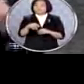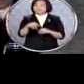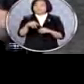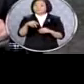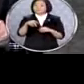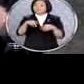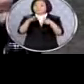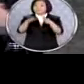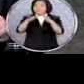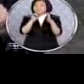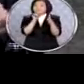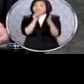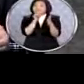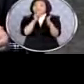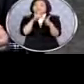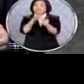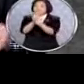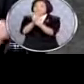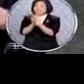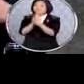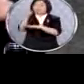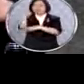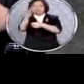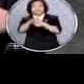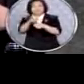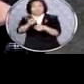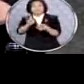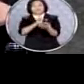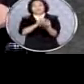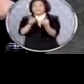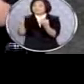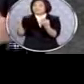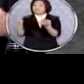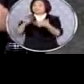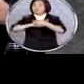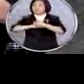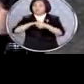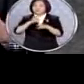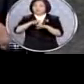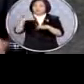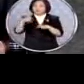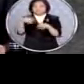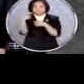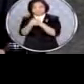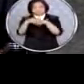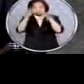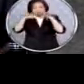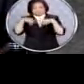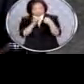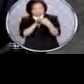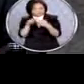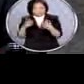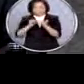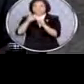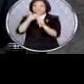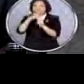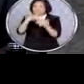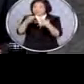对于那些弱势的救济的部分，我们一套全盘的来检讨我们的社会福利